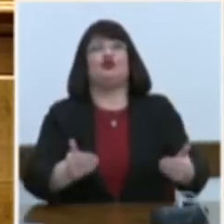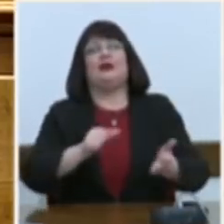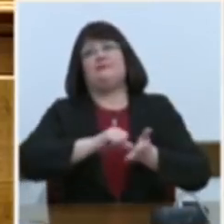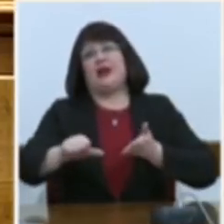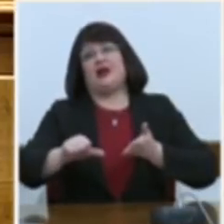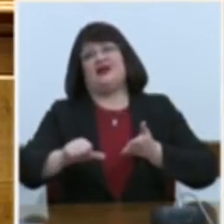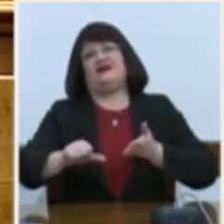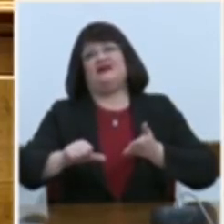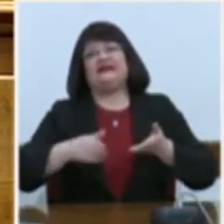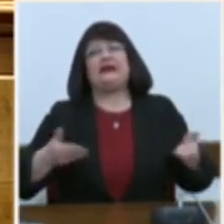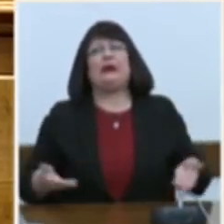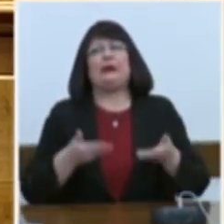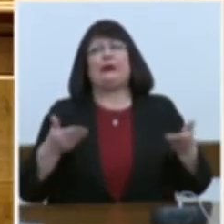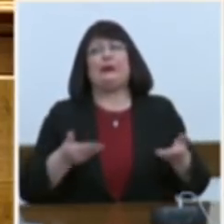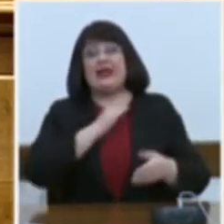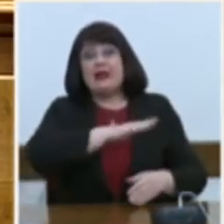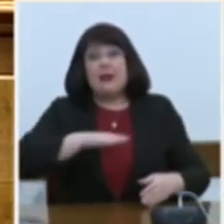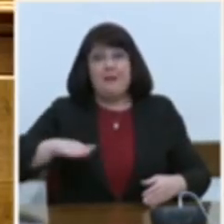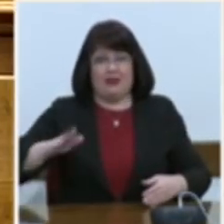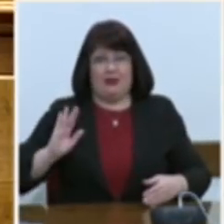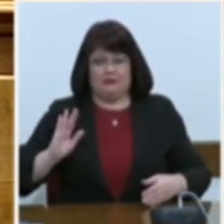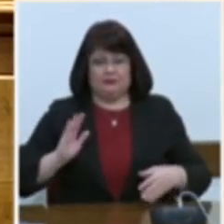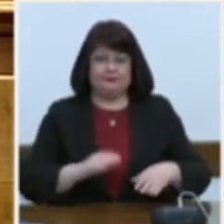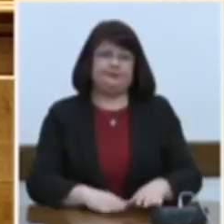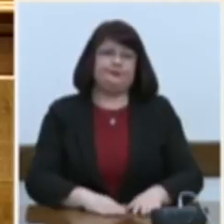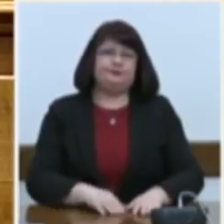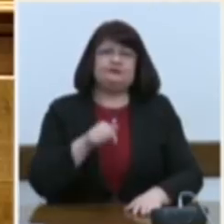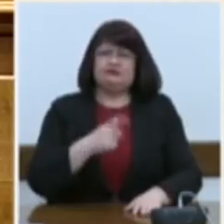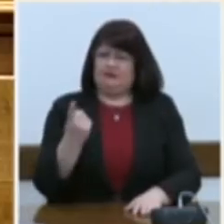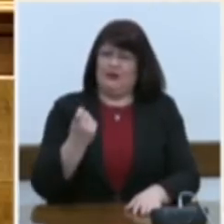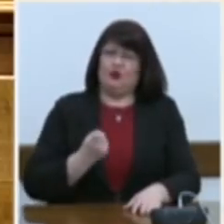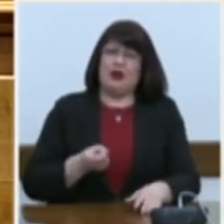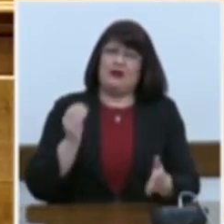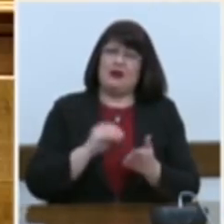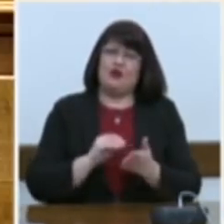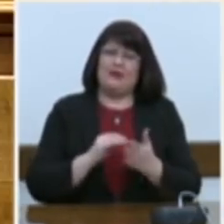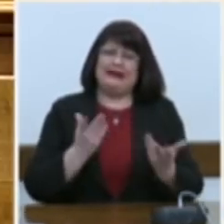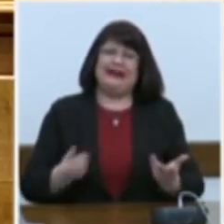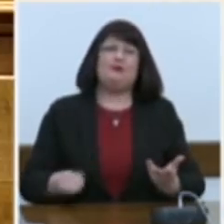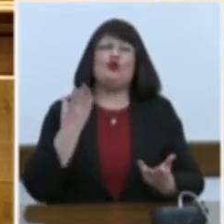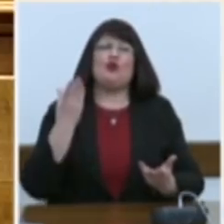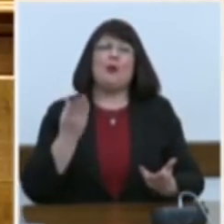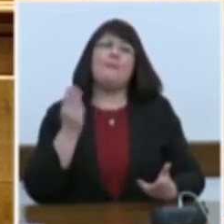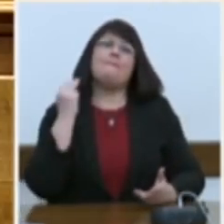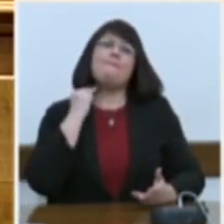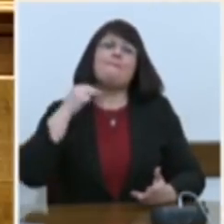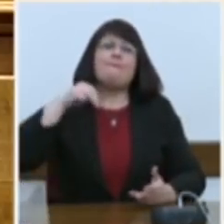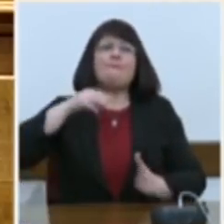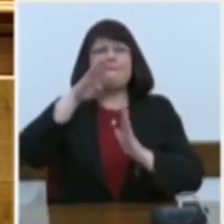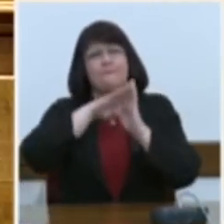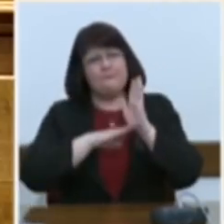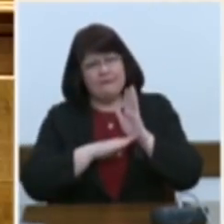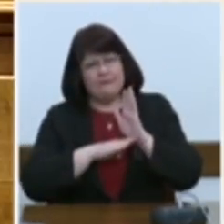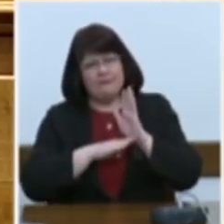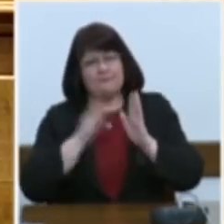τα πλημελήματα κατά ανηλίκων. Προκλητικό είναι όμως ότι στο νέο ποινικό κώδικα μειώθηκε